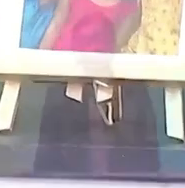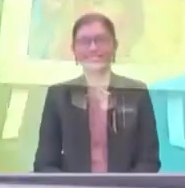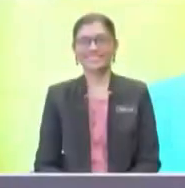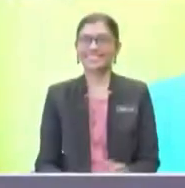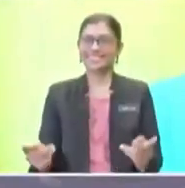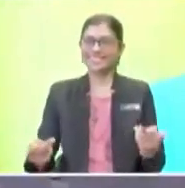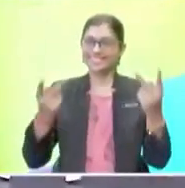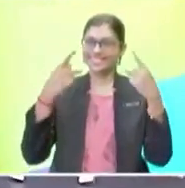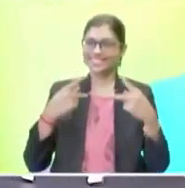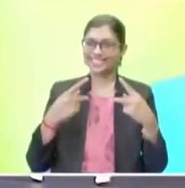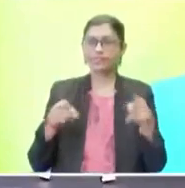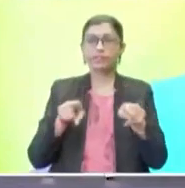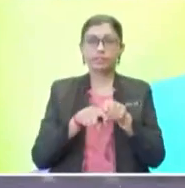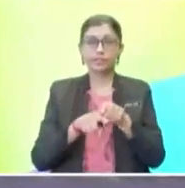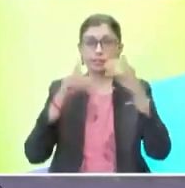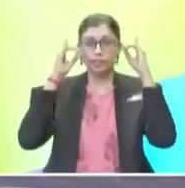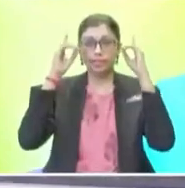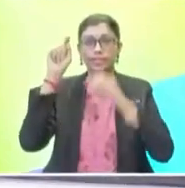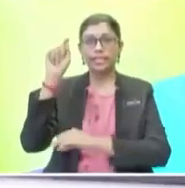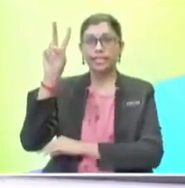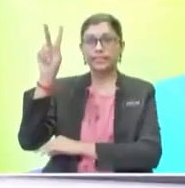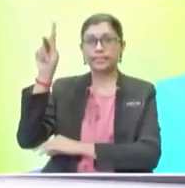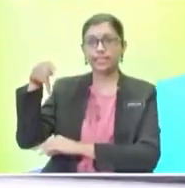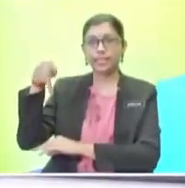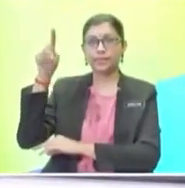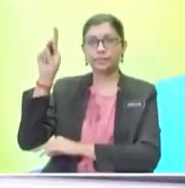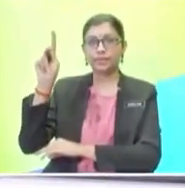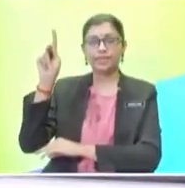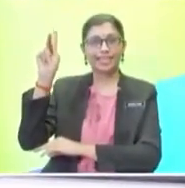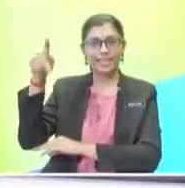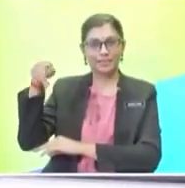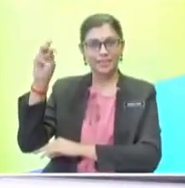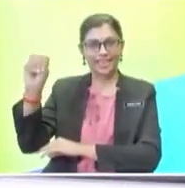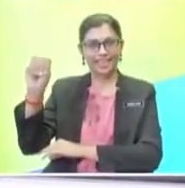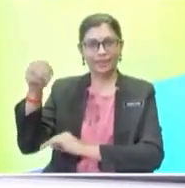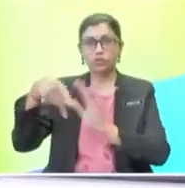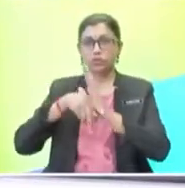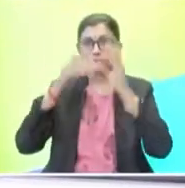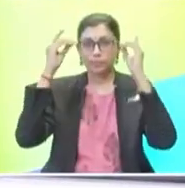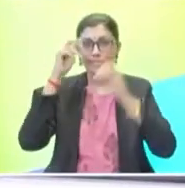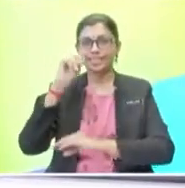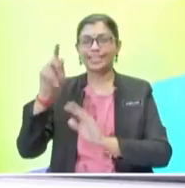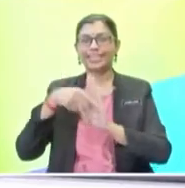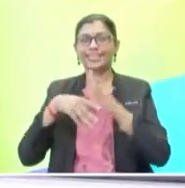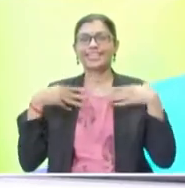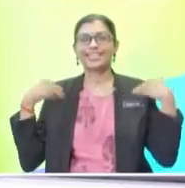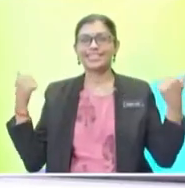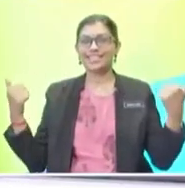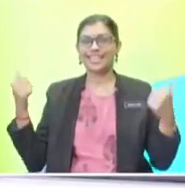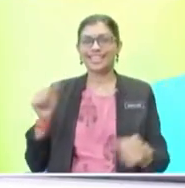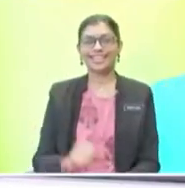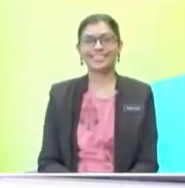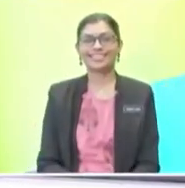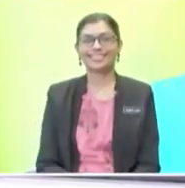Kembali bersama Ria dalam Didik TV KPM. Kita dalam tahap 1 bagi mata pelajaran pendidikan kesihatan keluarga muafakat